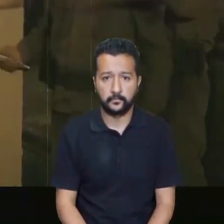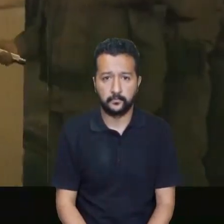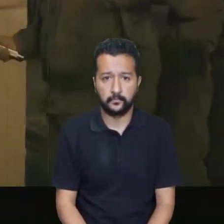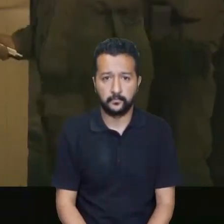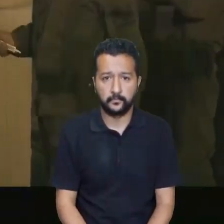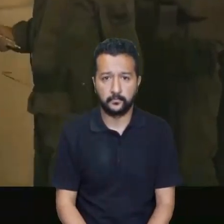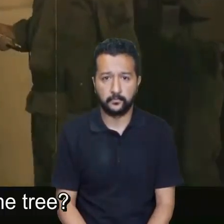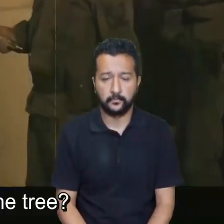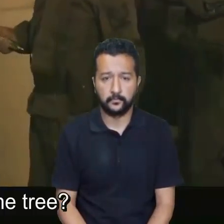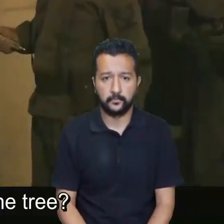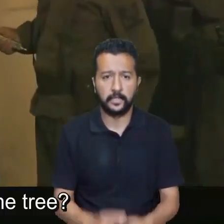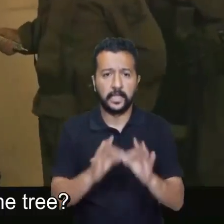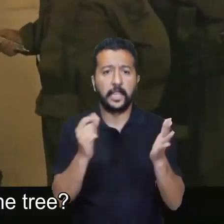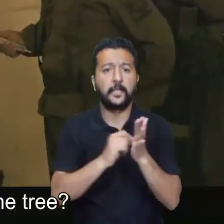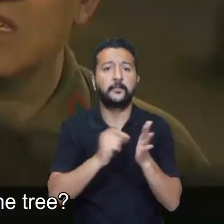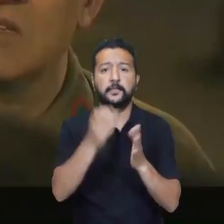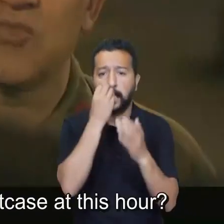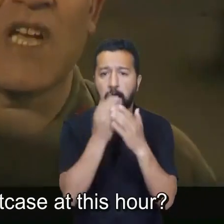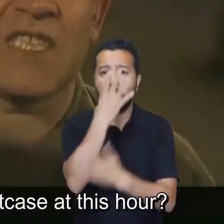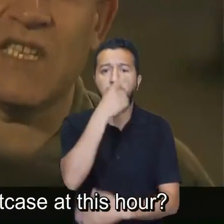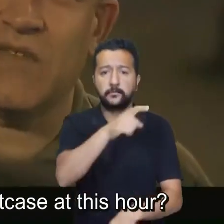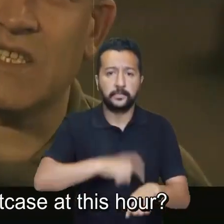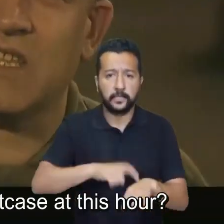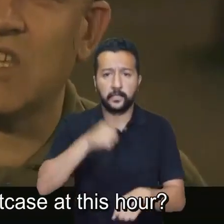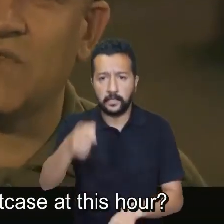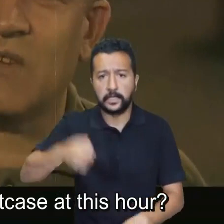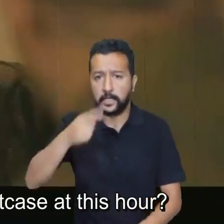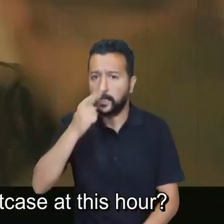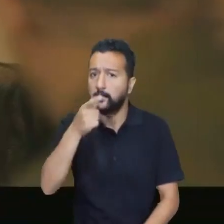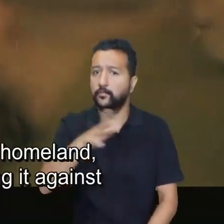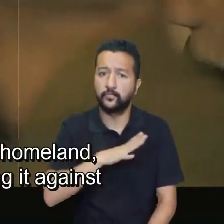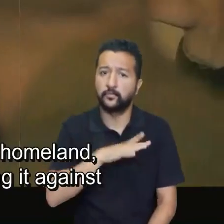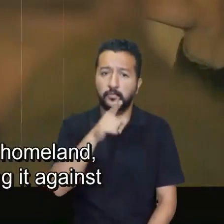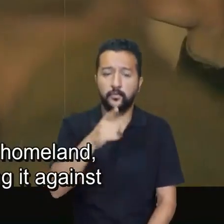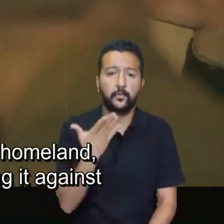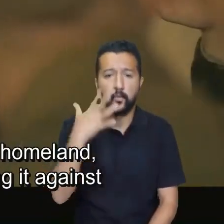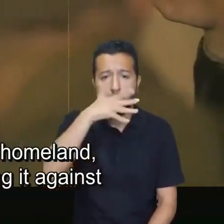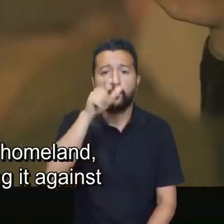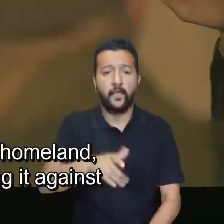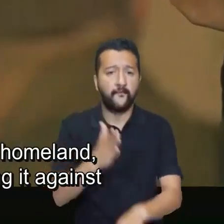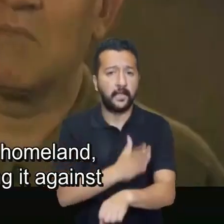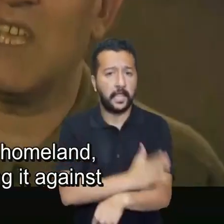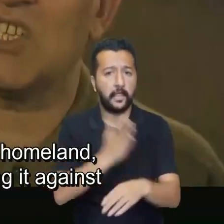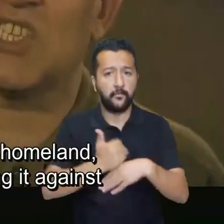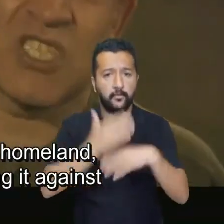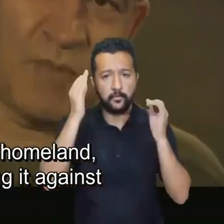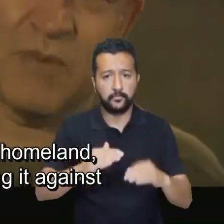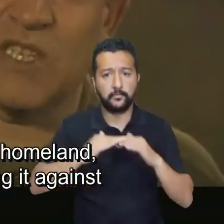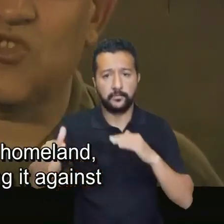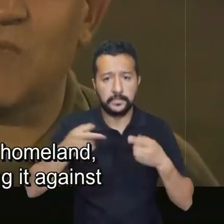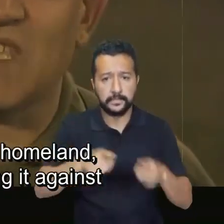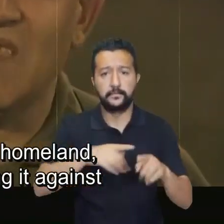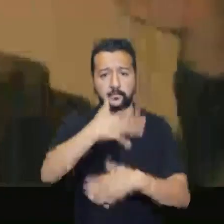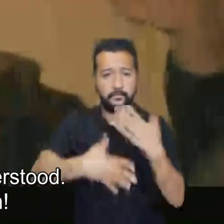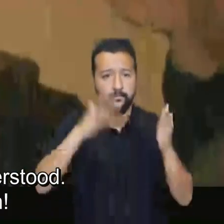havada doğruldu. Ne yazıyordun ağaca? Bu saatte elinde valizinde ne işin var burada? Usanmadınız değil mi vatanı bölmekten? Milleti kışkırtıp